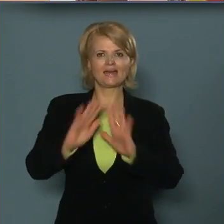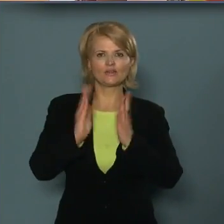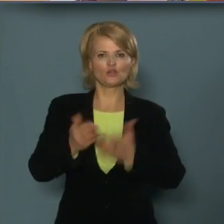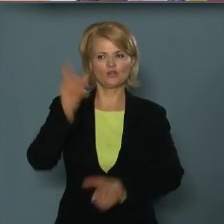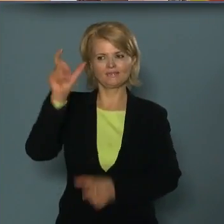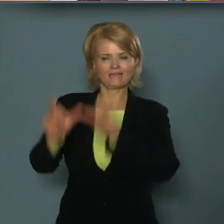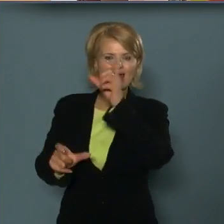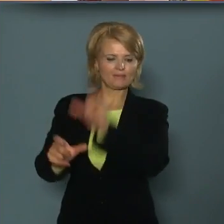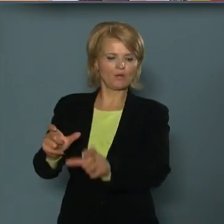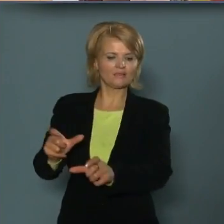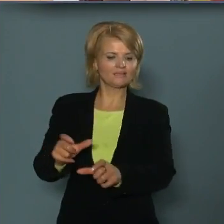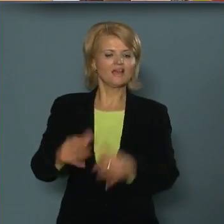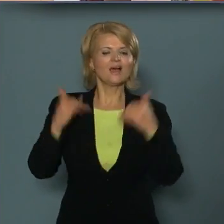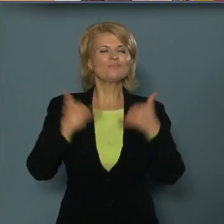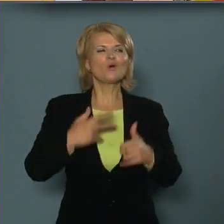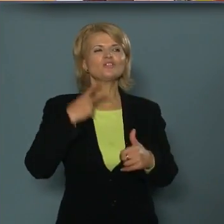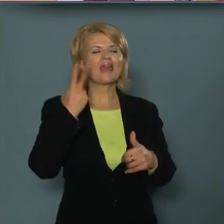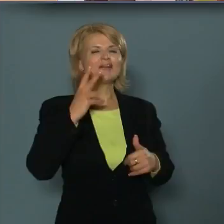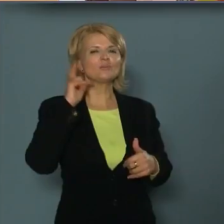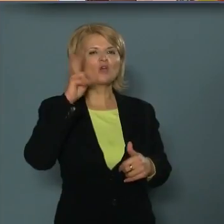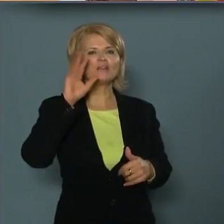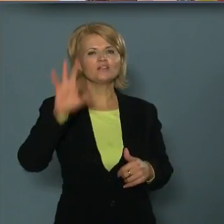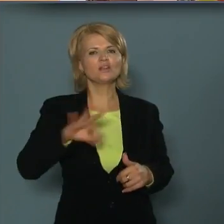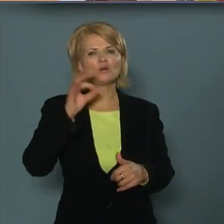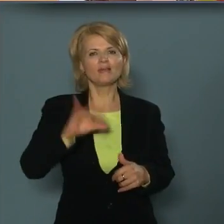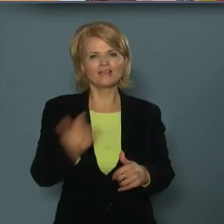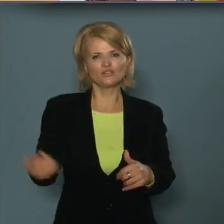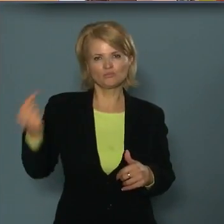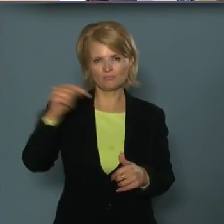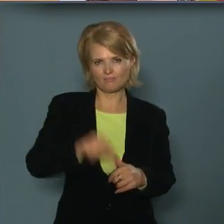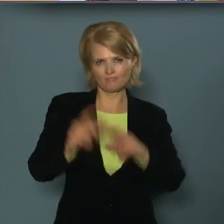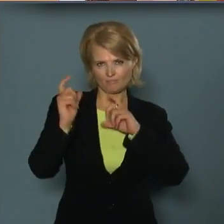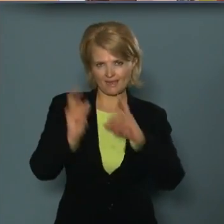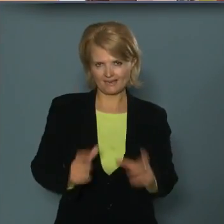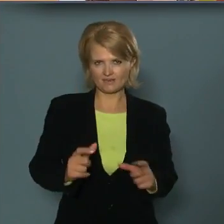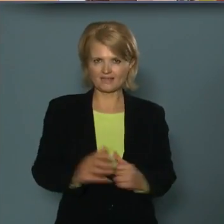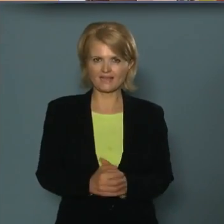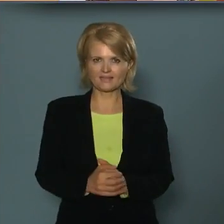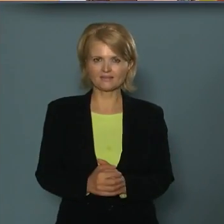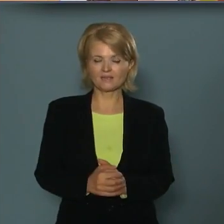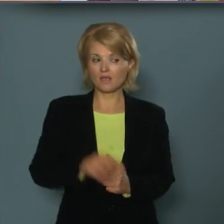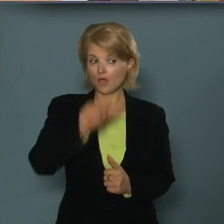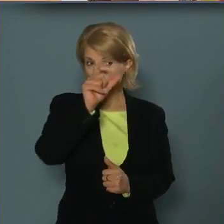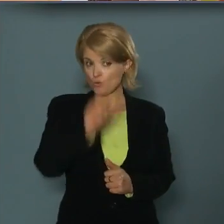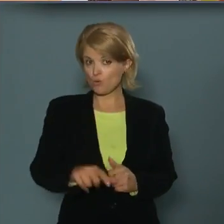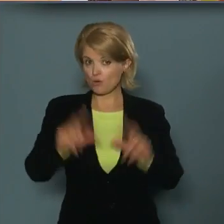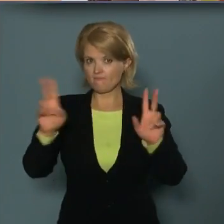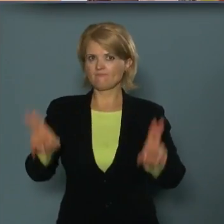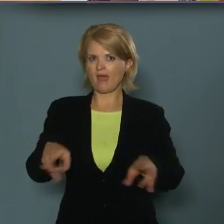látom egyébként, hogy Kanizsa József is megjött, köztünk van. Ő tette közzé ezt a felhívást,